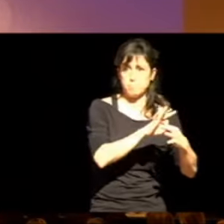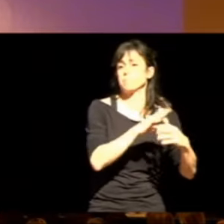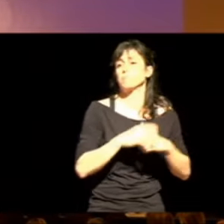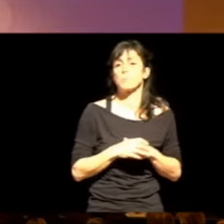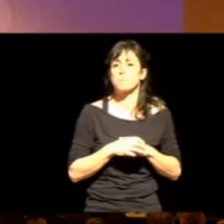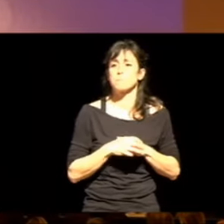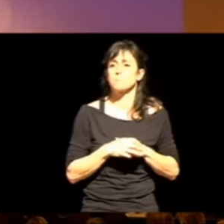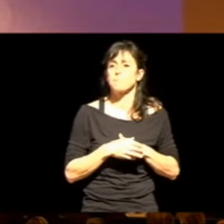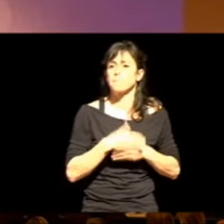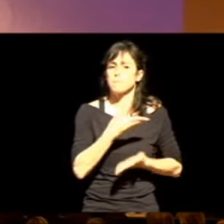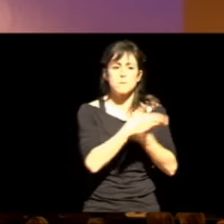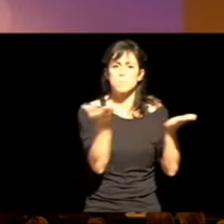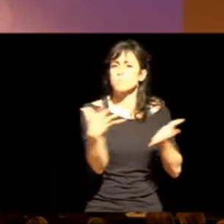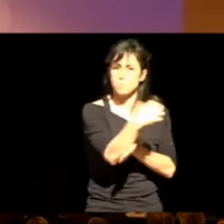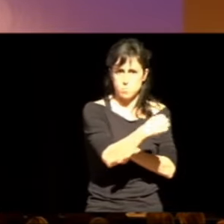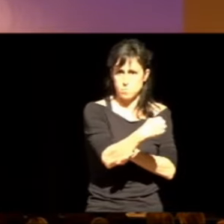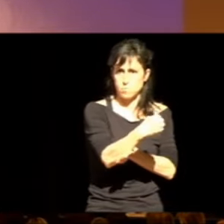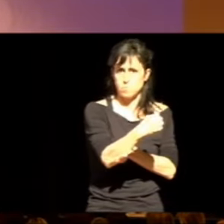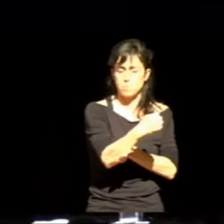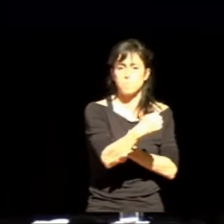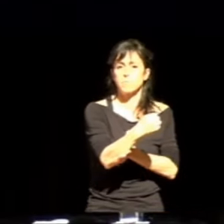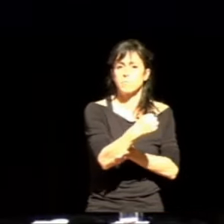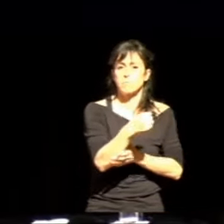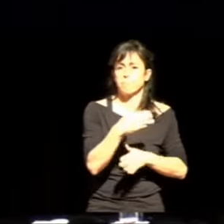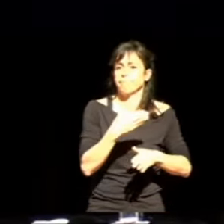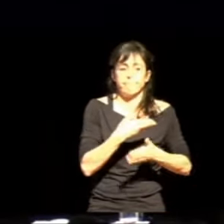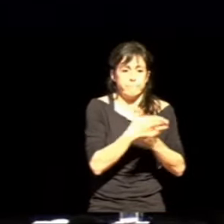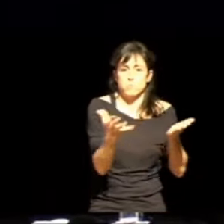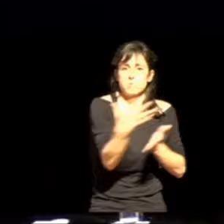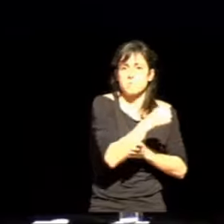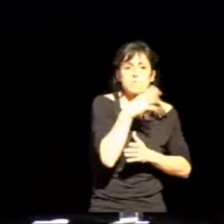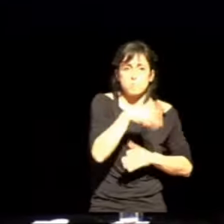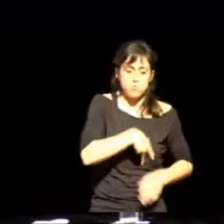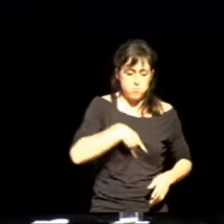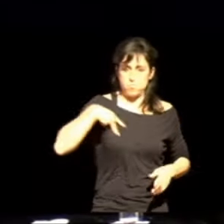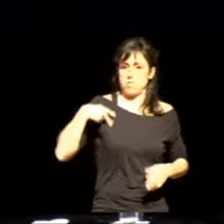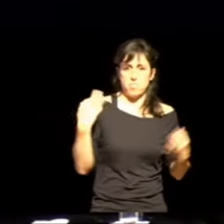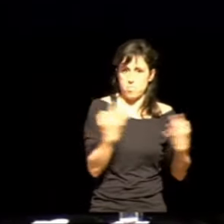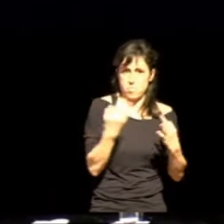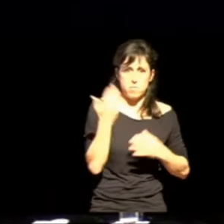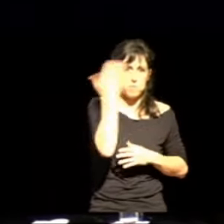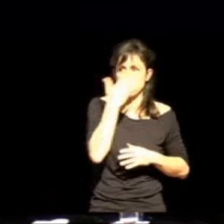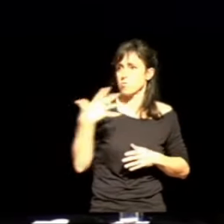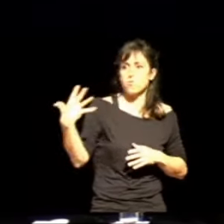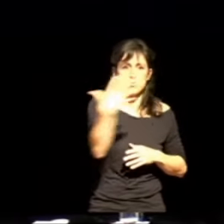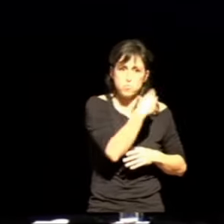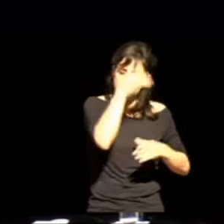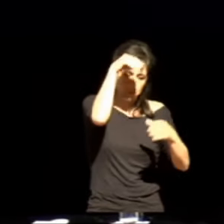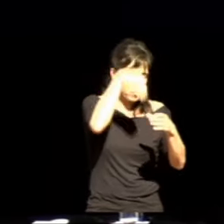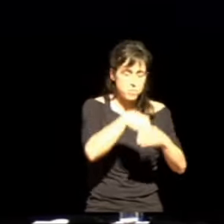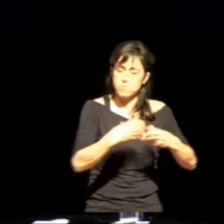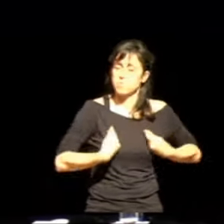da, zergaitik, ba, oroar egin behar delako, modu orokorrean, bai, ikastetxek guztietan bizikidetza